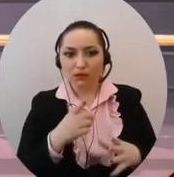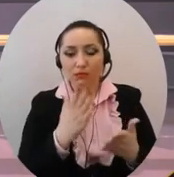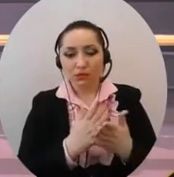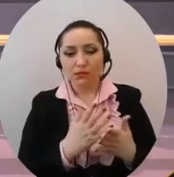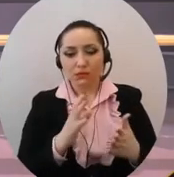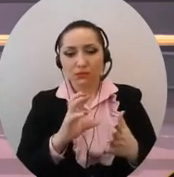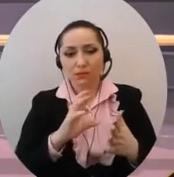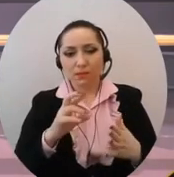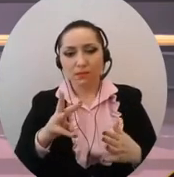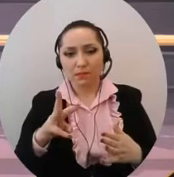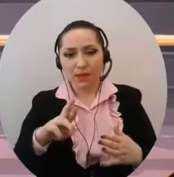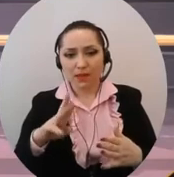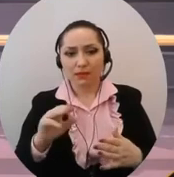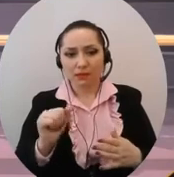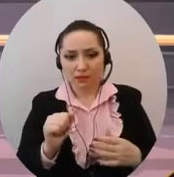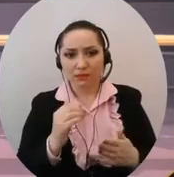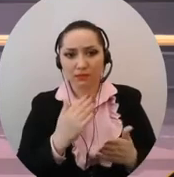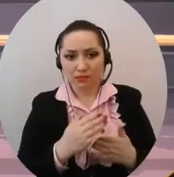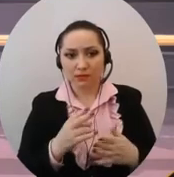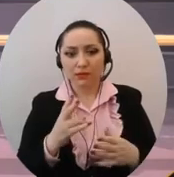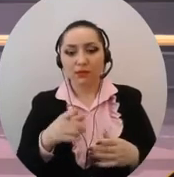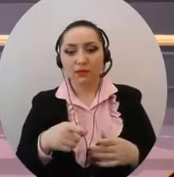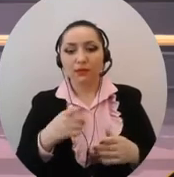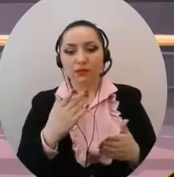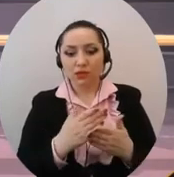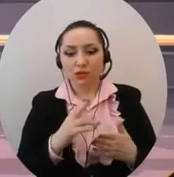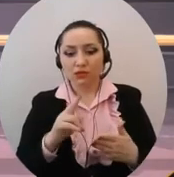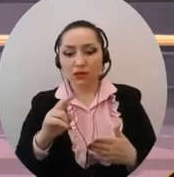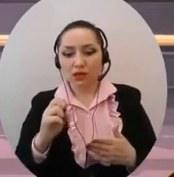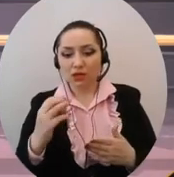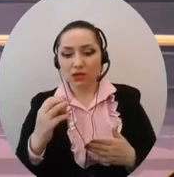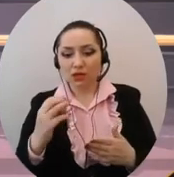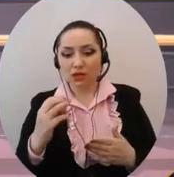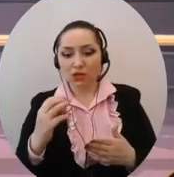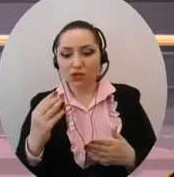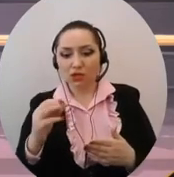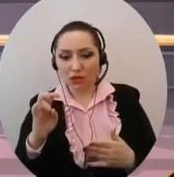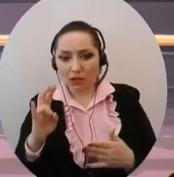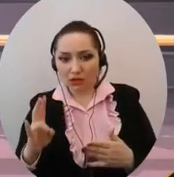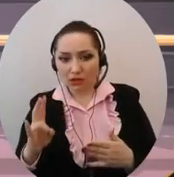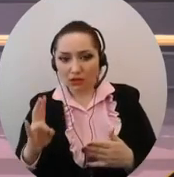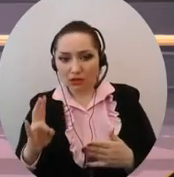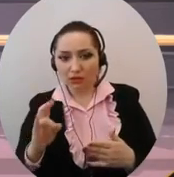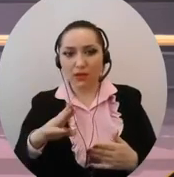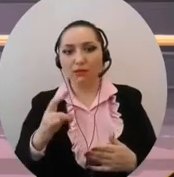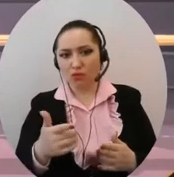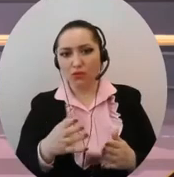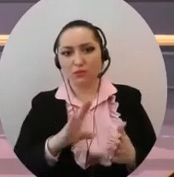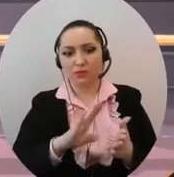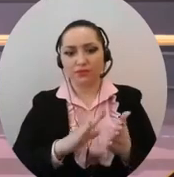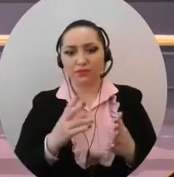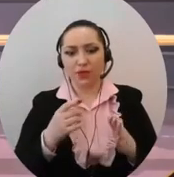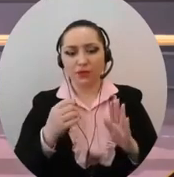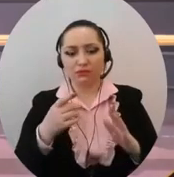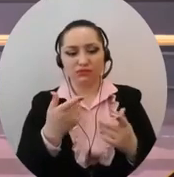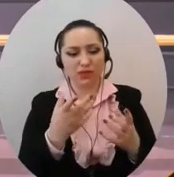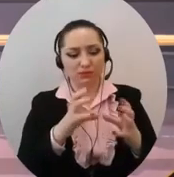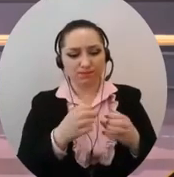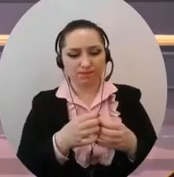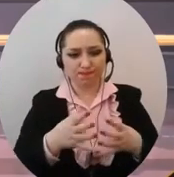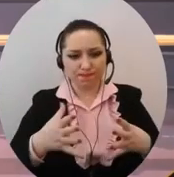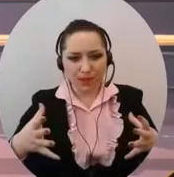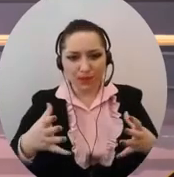В средствах для ног есть мята и каштан. То есть это освежает кожу ног и убирает отечность. А отечность, вы знаете, что как